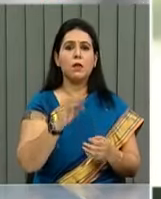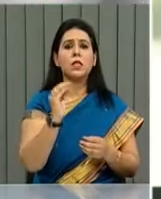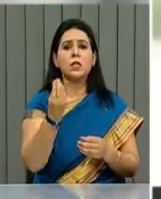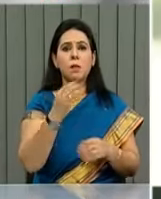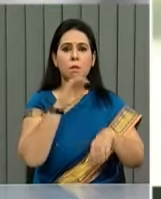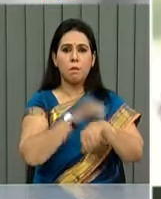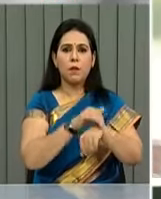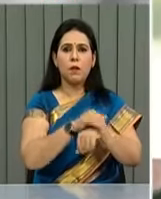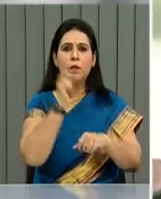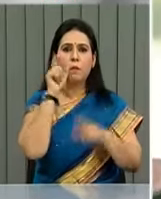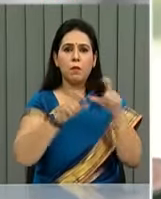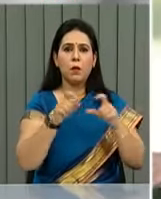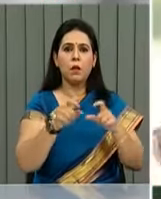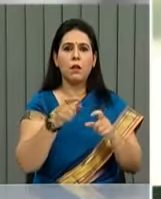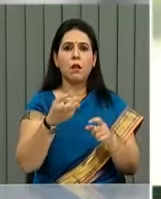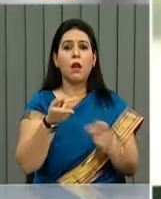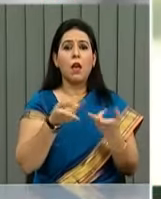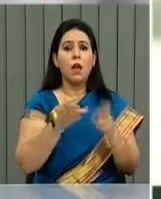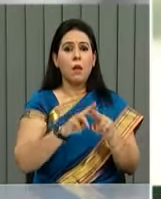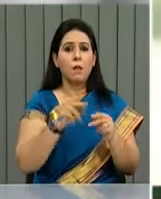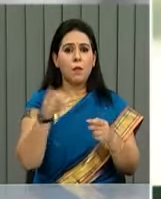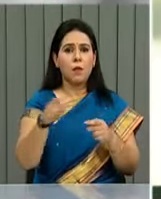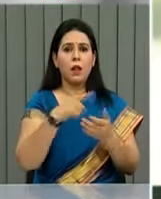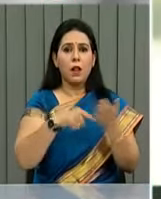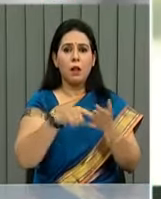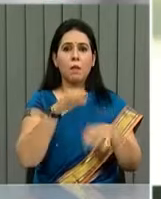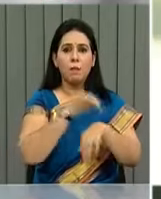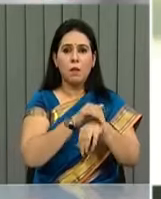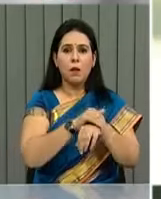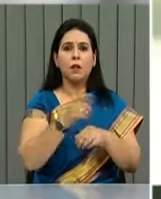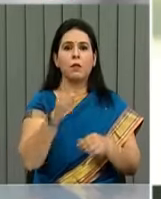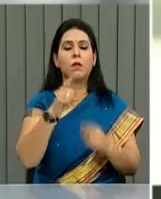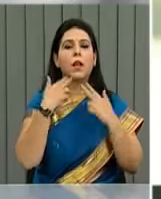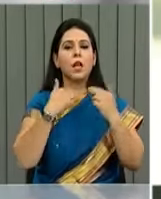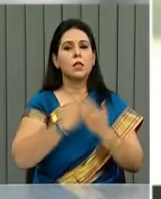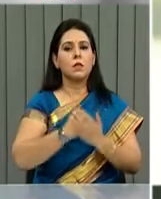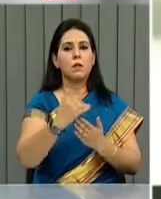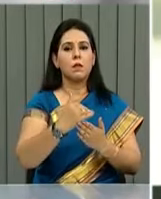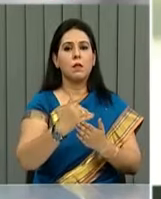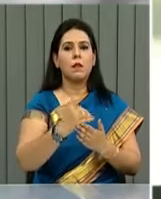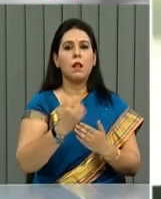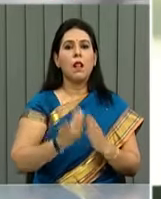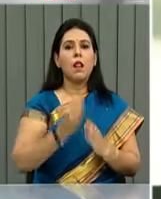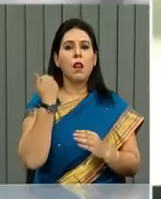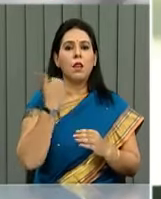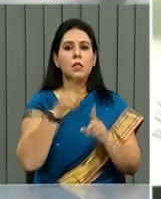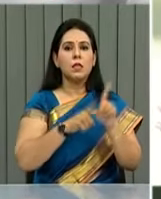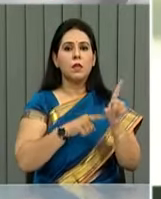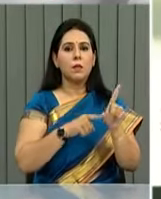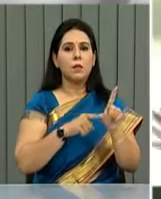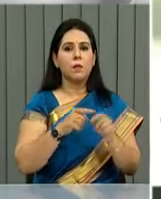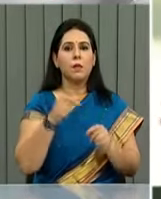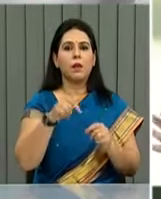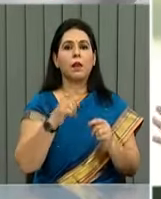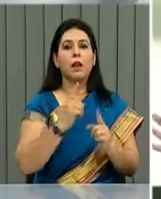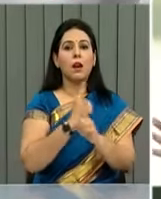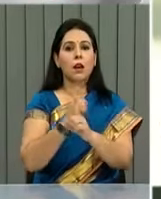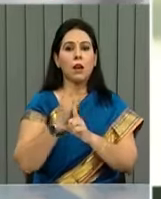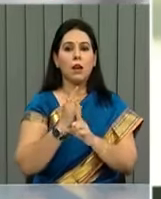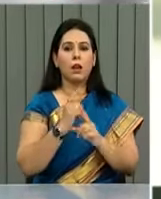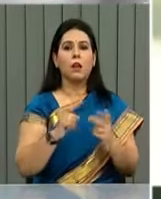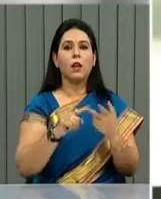गैर कानूनी पनामा में भी पाए जाएंगे उन पे भी वही केस चलेंगे। पिछले वर्ष डायरेक्ट और इनडायरेक्ट टैक्स